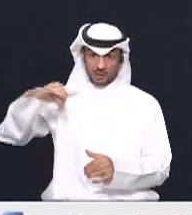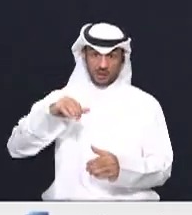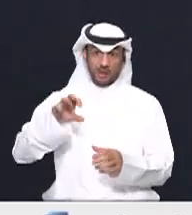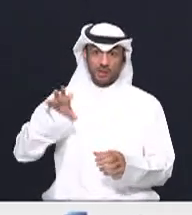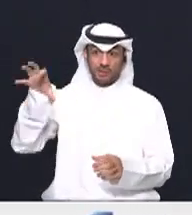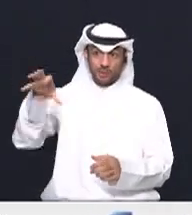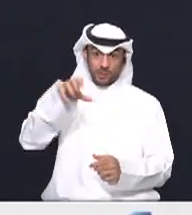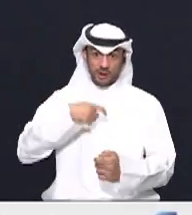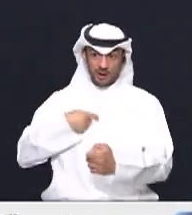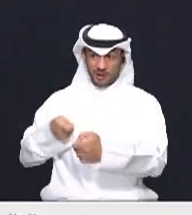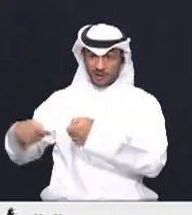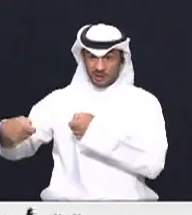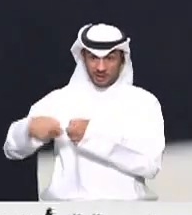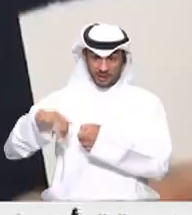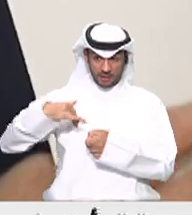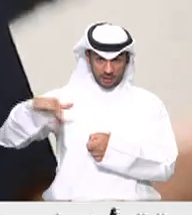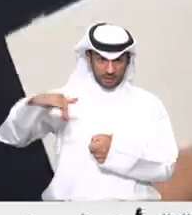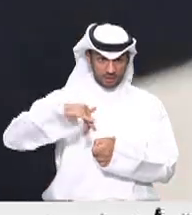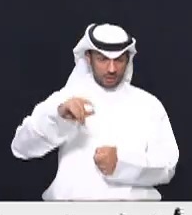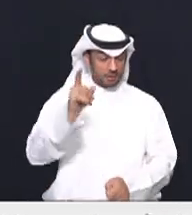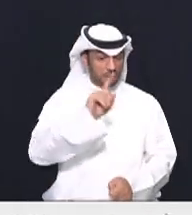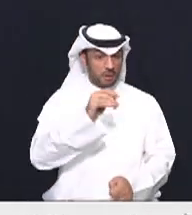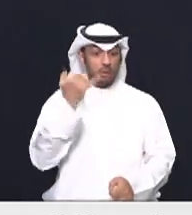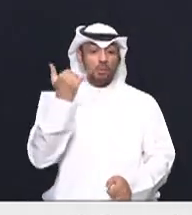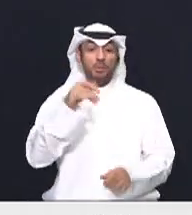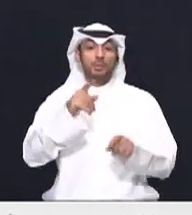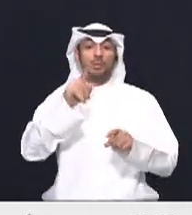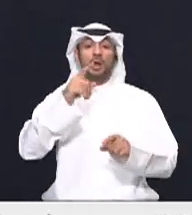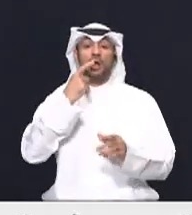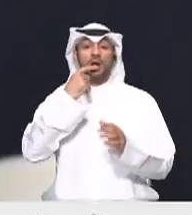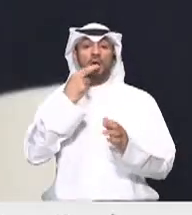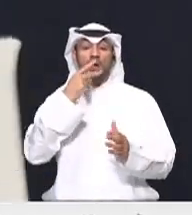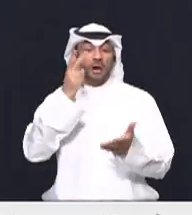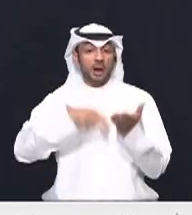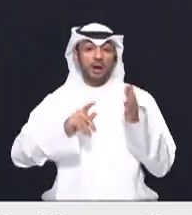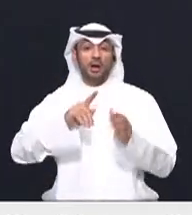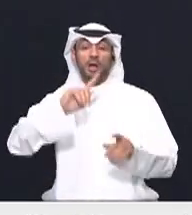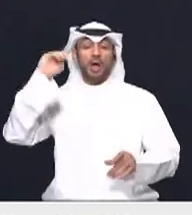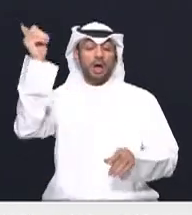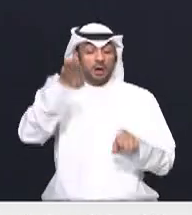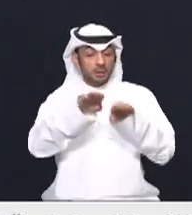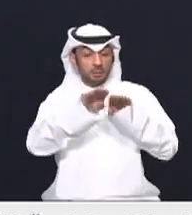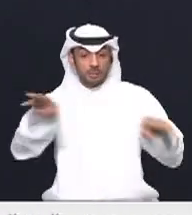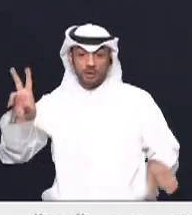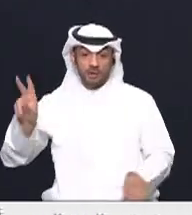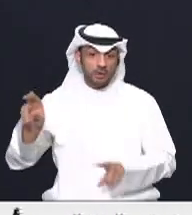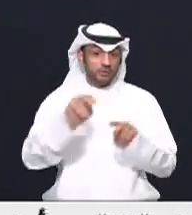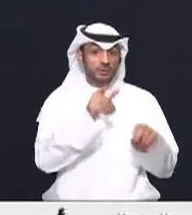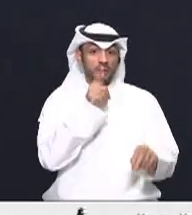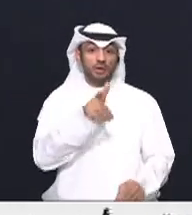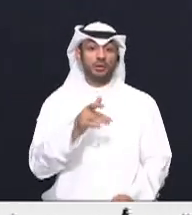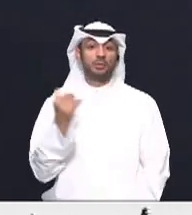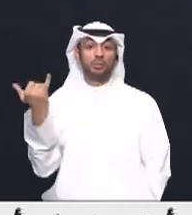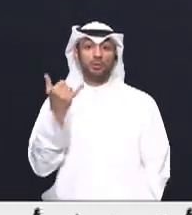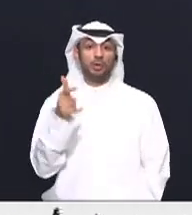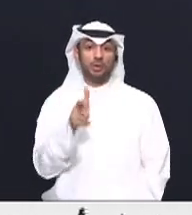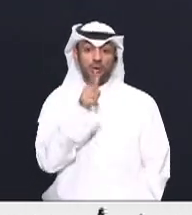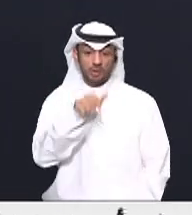دائمة العضوية. بالإضافة إلى أنه يجب أن يكون هناك تغيير في هذا المجلس الذي أصبح عمره يقترب